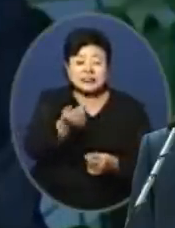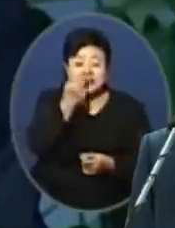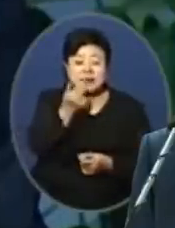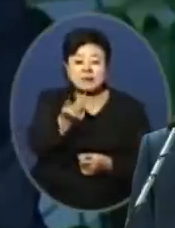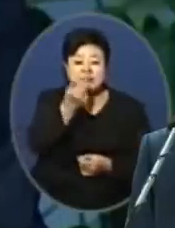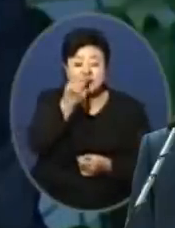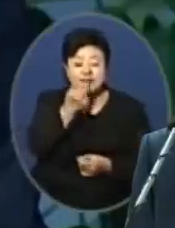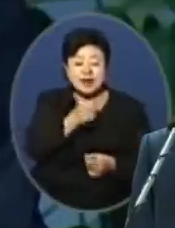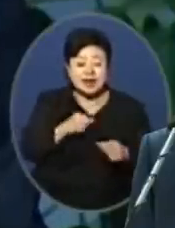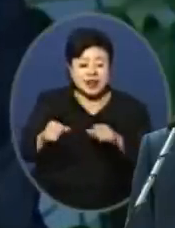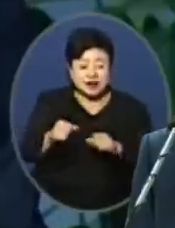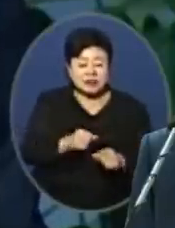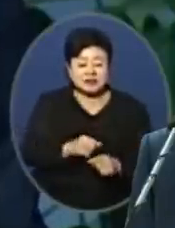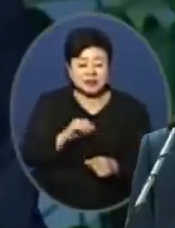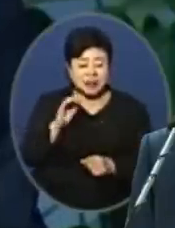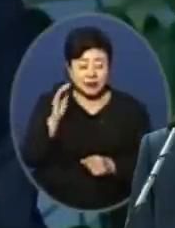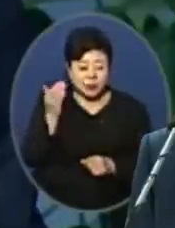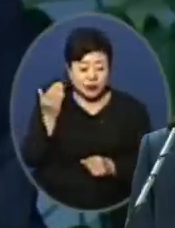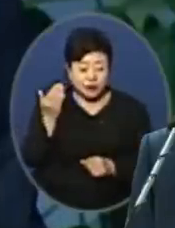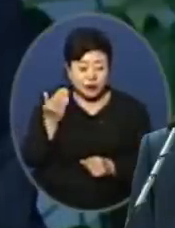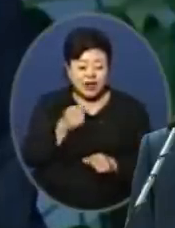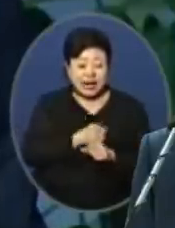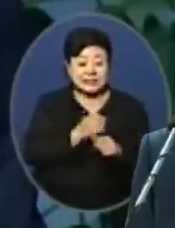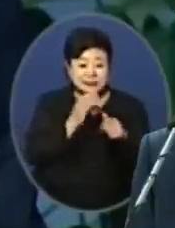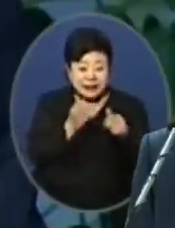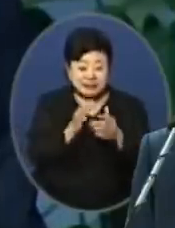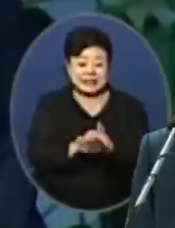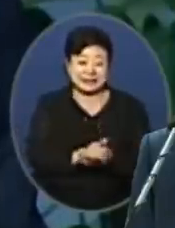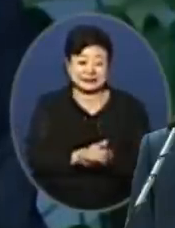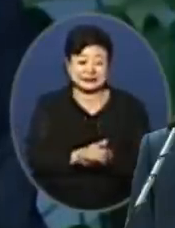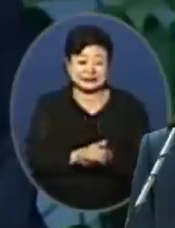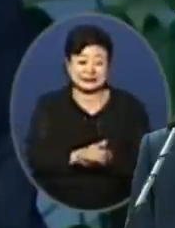생명의 역동하는 역사가 되도록 하시기 바랍니다.